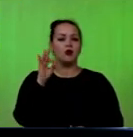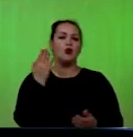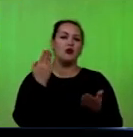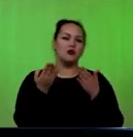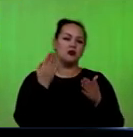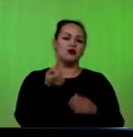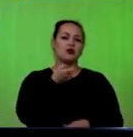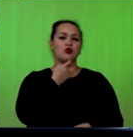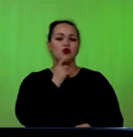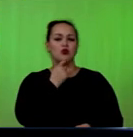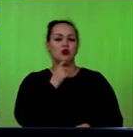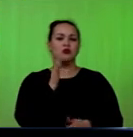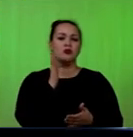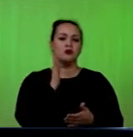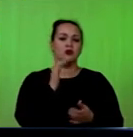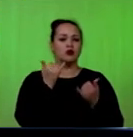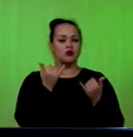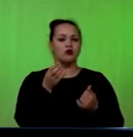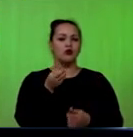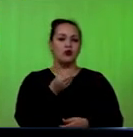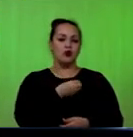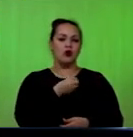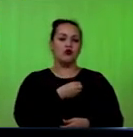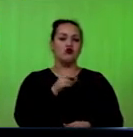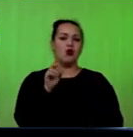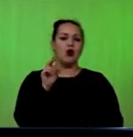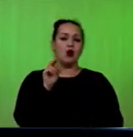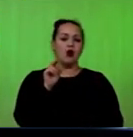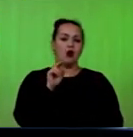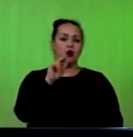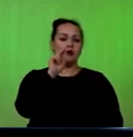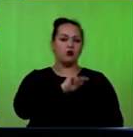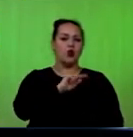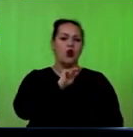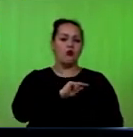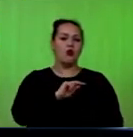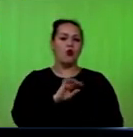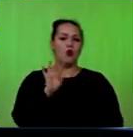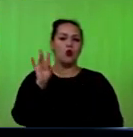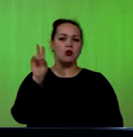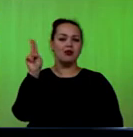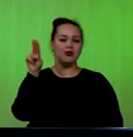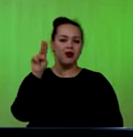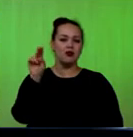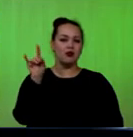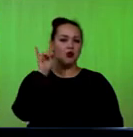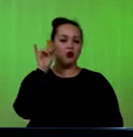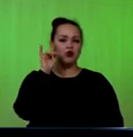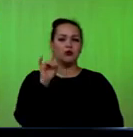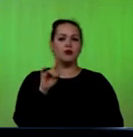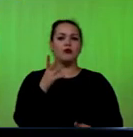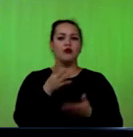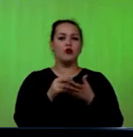какие-то затруднения сегодня я хочу с вами провести работу над ошибками давайте проверять свои результаты